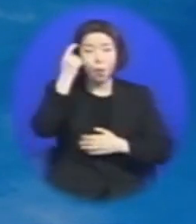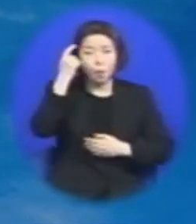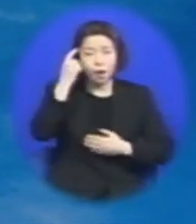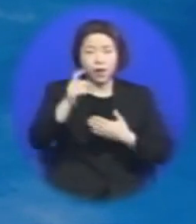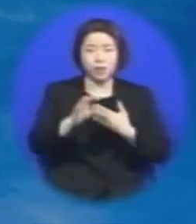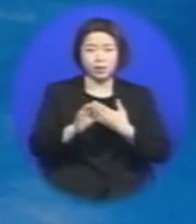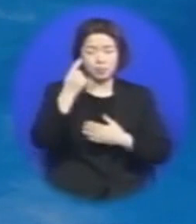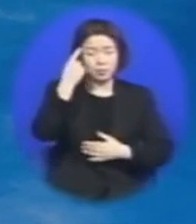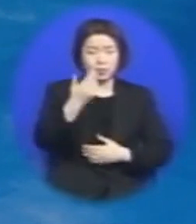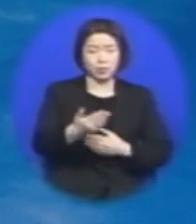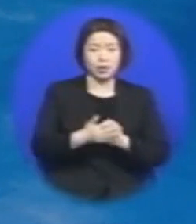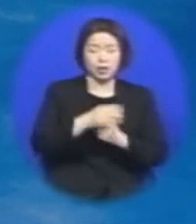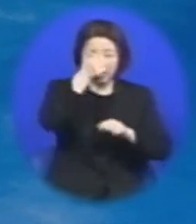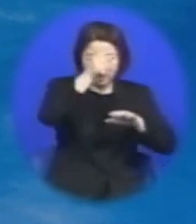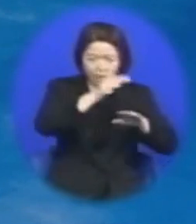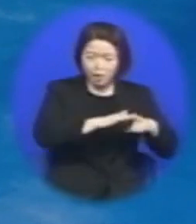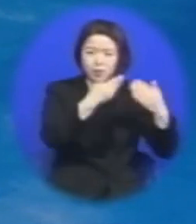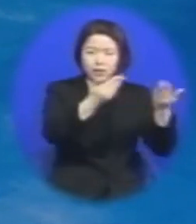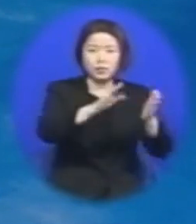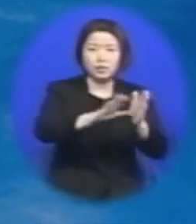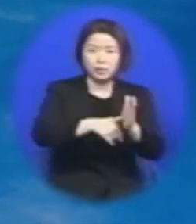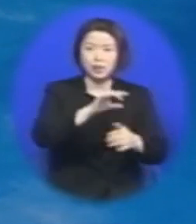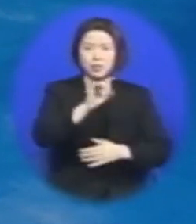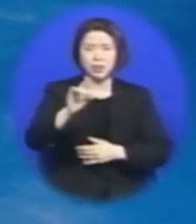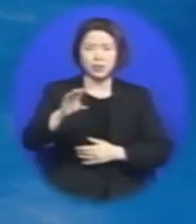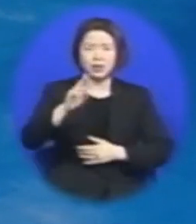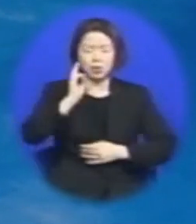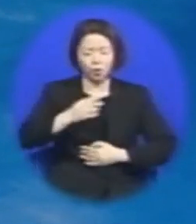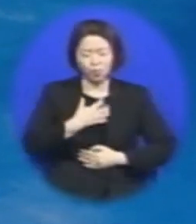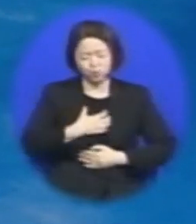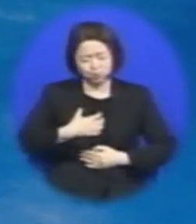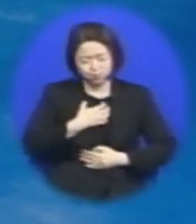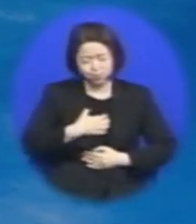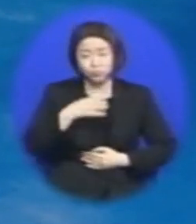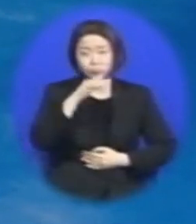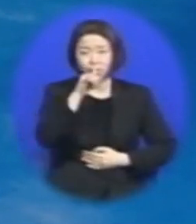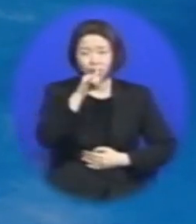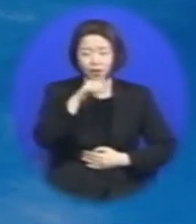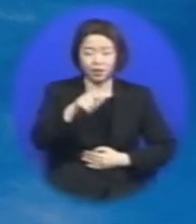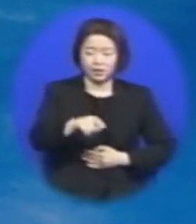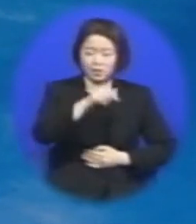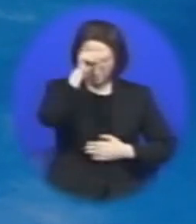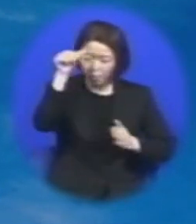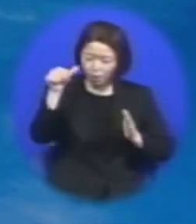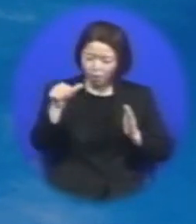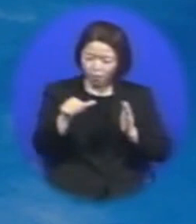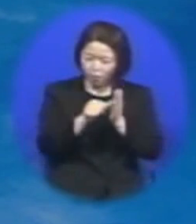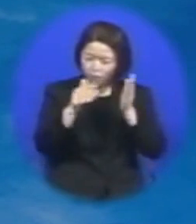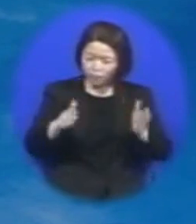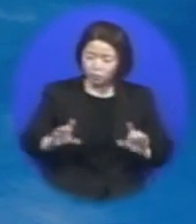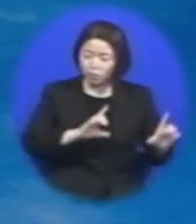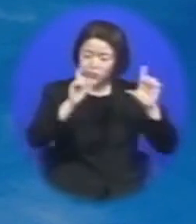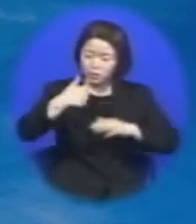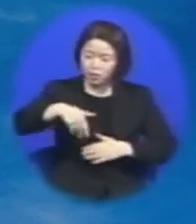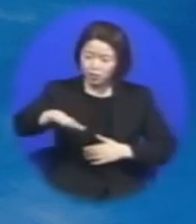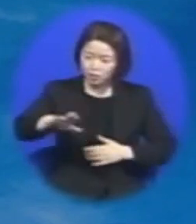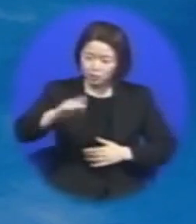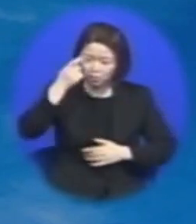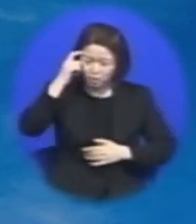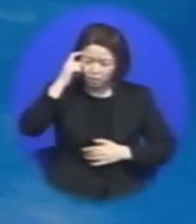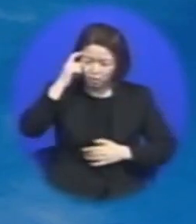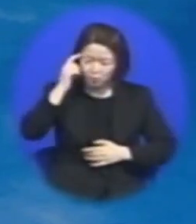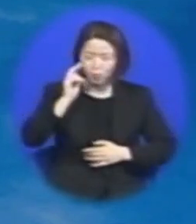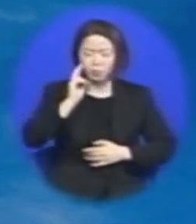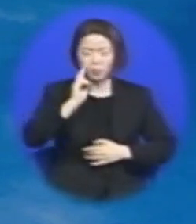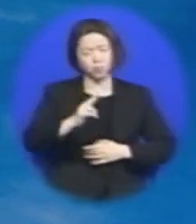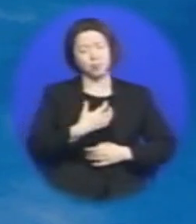예배드릴 때마다 너무나 괴로운 것입니다 이걸 평생을 이렇게 살아야 된다고 생각 끔찍한 일인